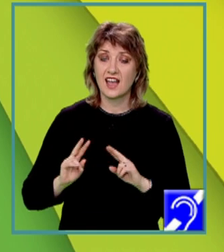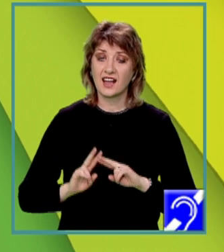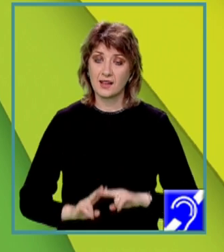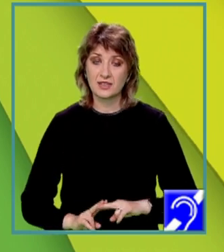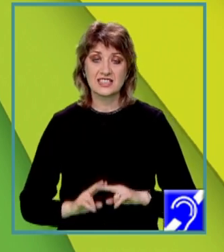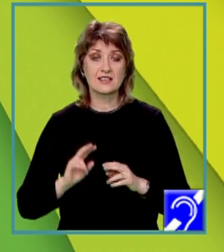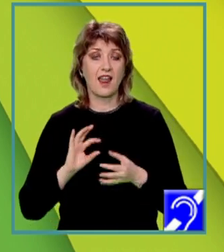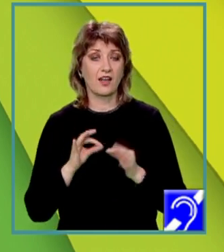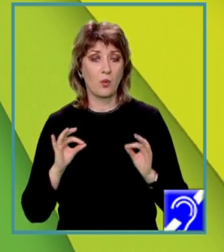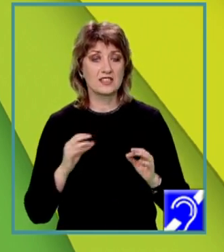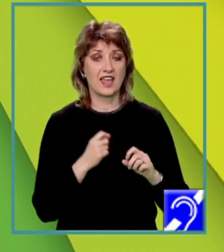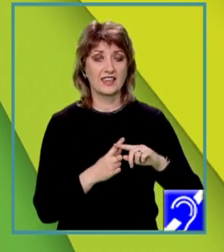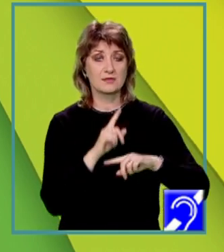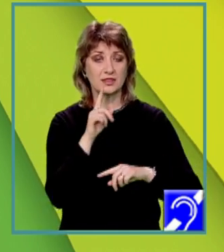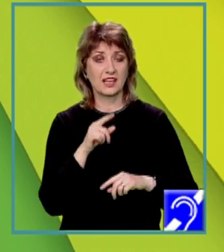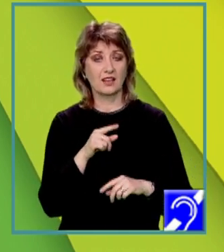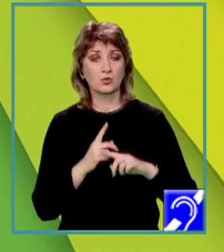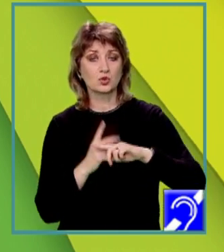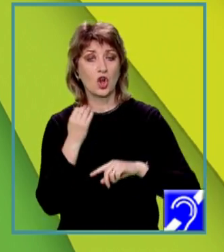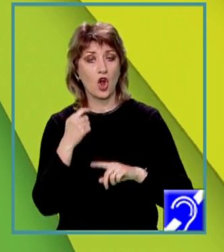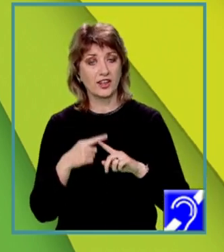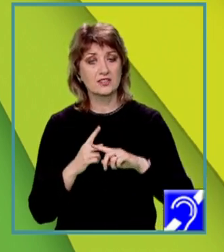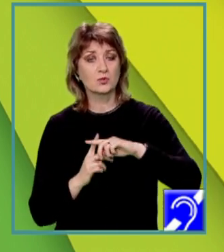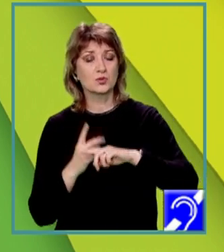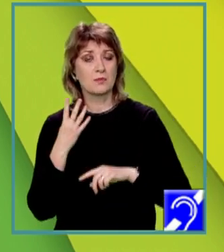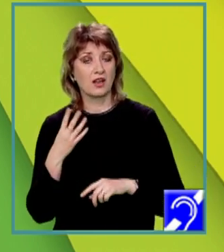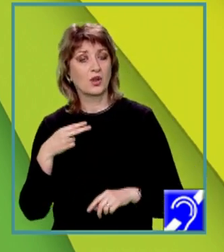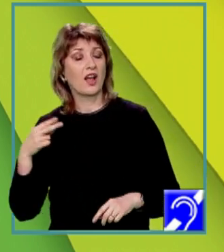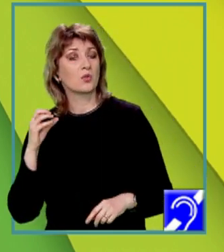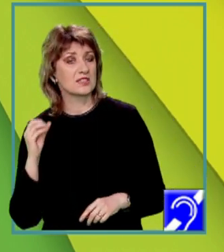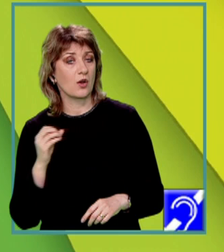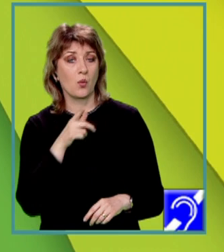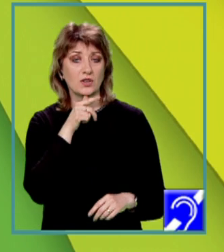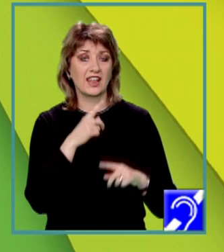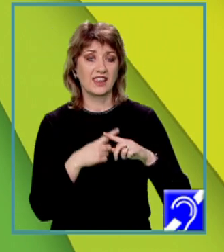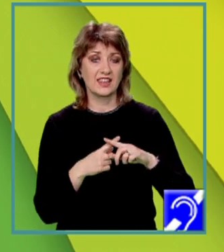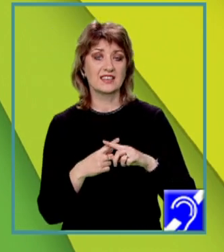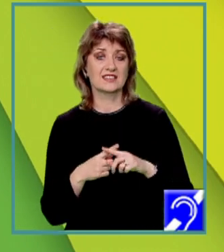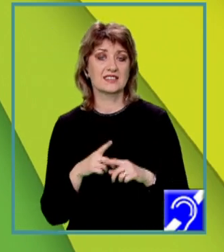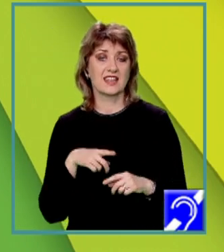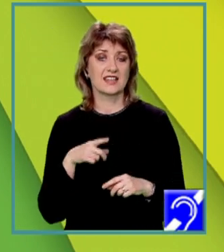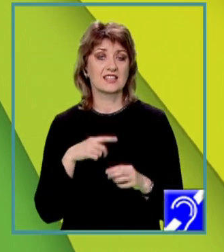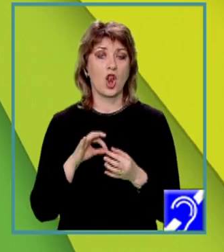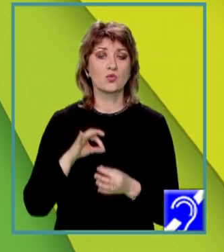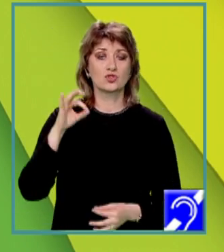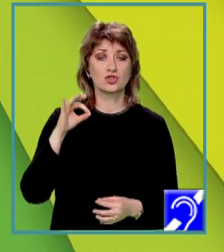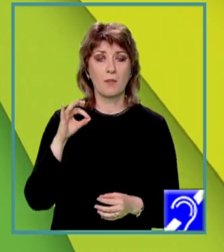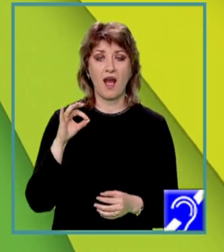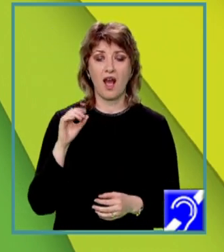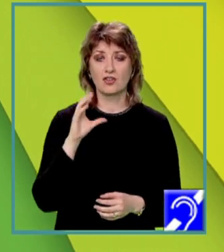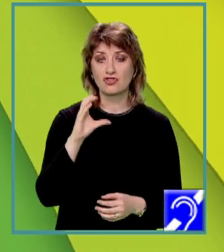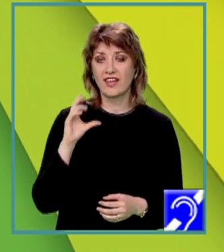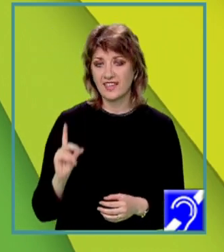ecuația x pătrat plus 9 x minus 400 este egal cu zero unde x reprezintă lungimea segmentului c d